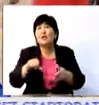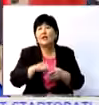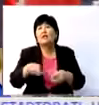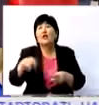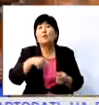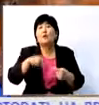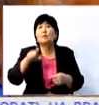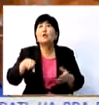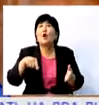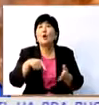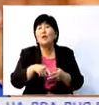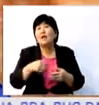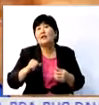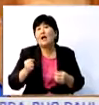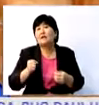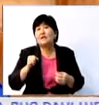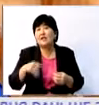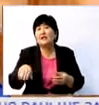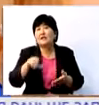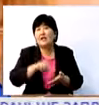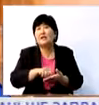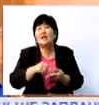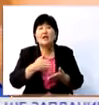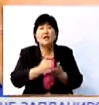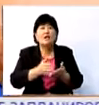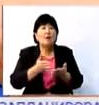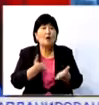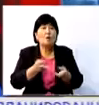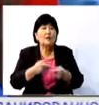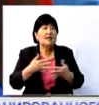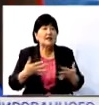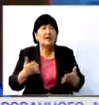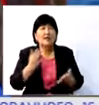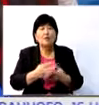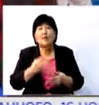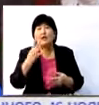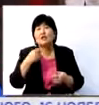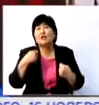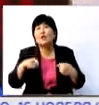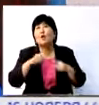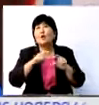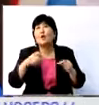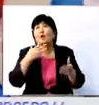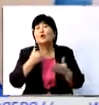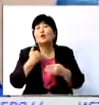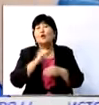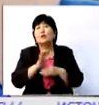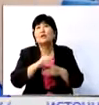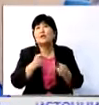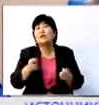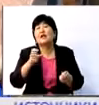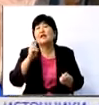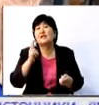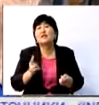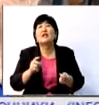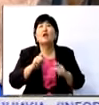и предприниматели города. Товарищество Тараманов занимается выпечкой хлебобулочных изделий. Имеет 4 торговые точки. Свою продукцию поставляет и в